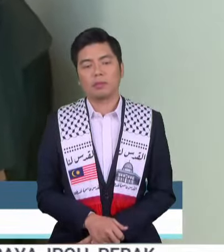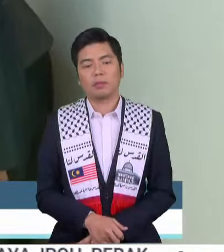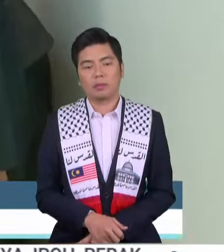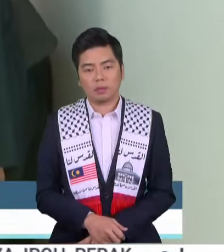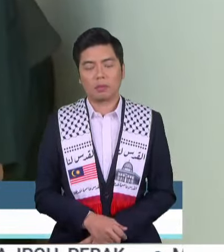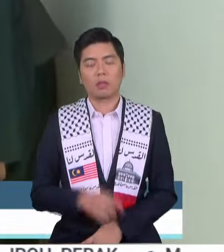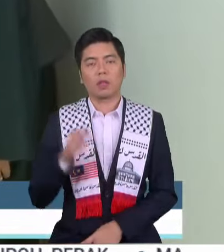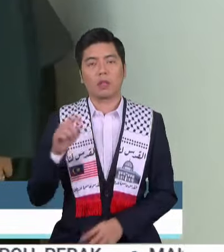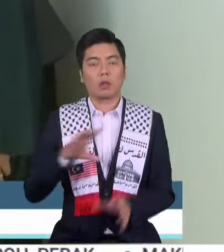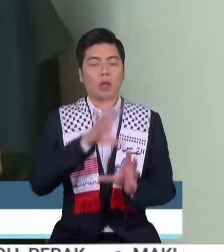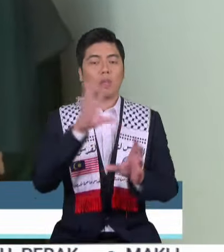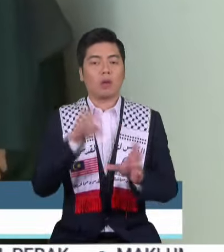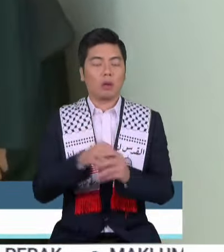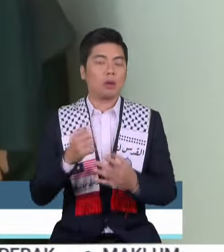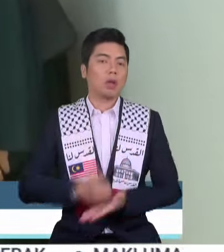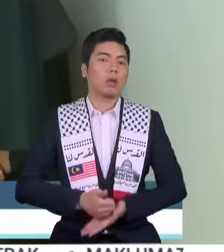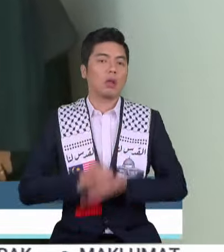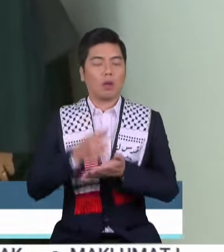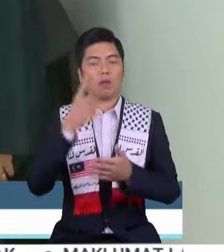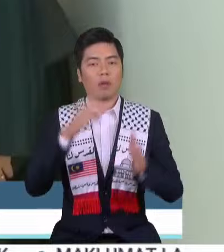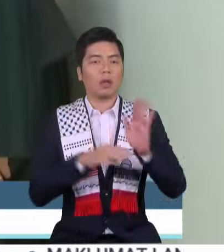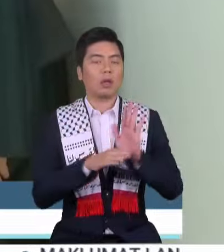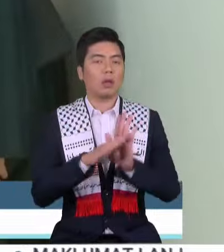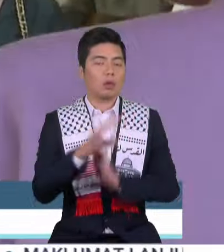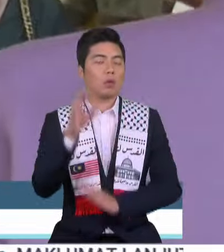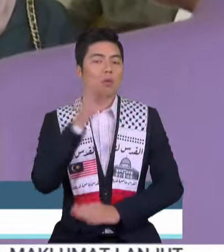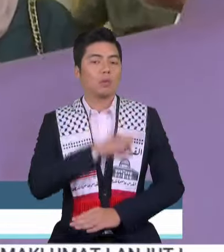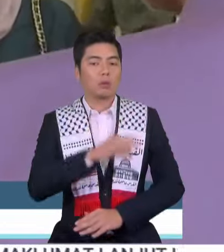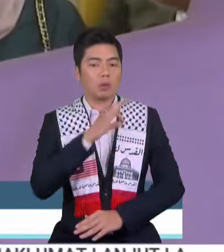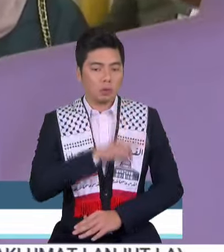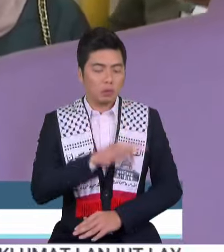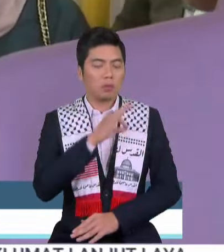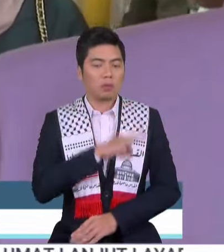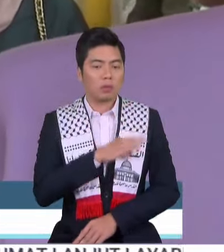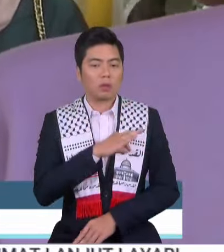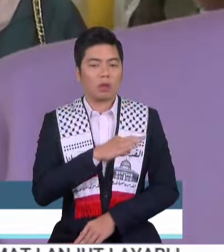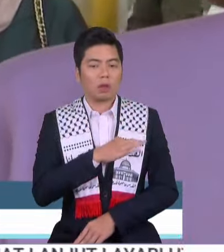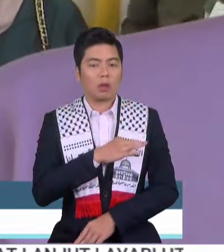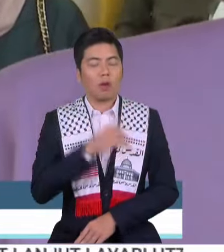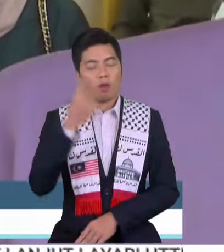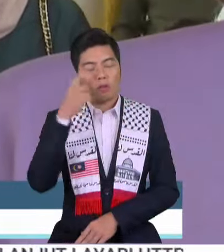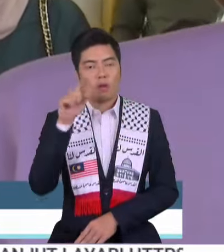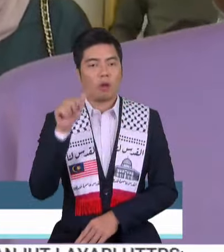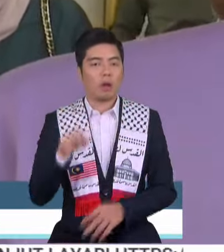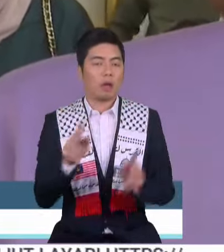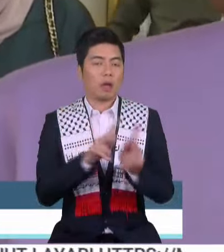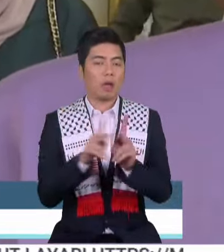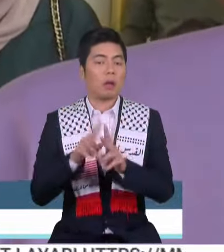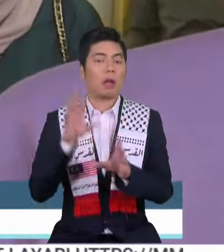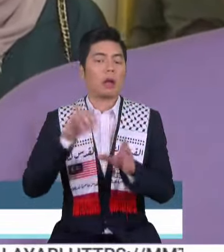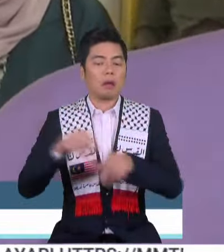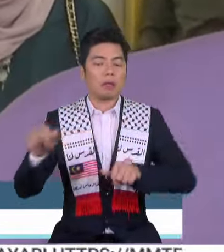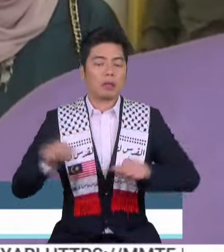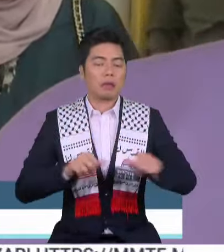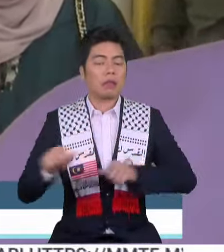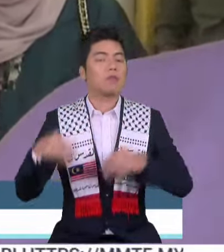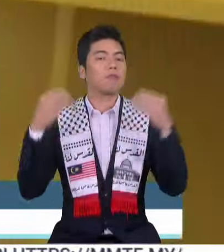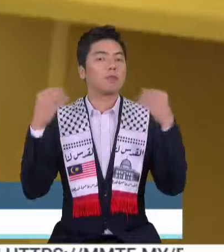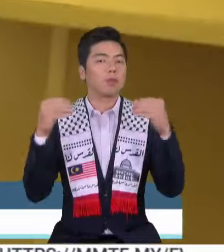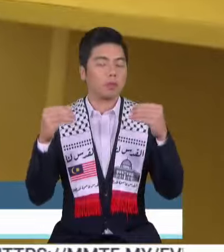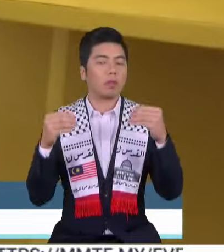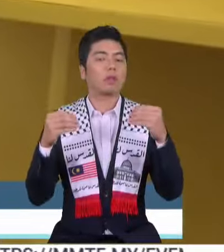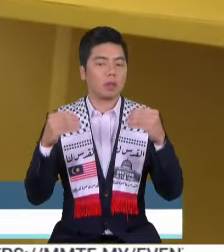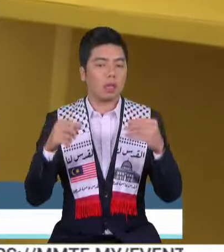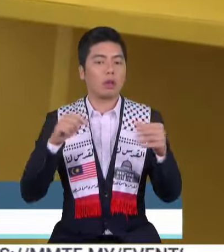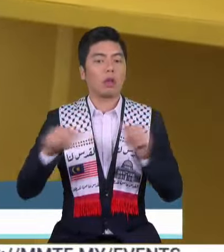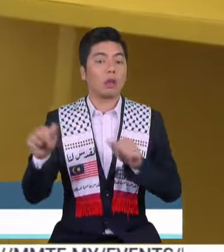Inisiatif tersebut sekaligus membantu meningkatkan pendapatan penduduk setempat menerusi aktiviti keusahawanan. Antara aktiviti yang